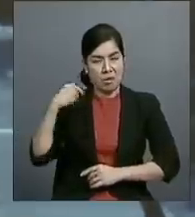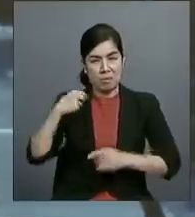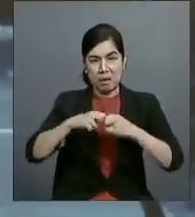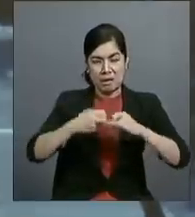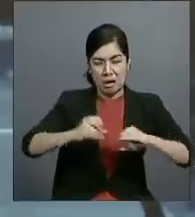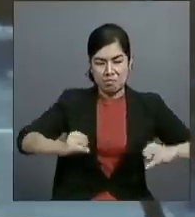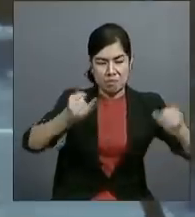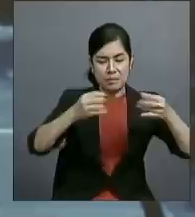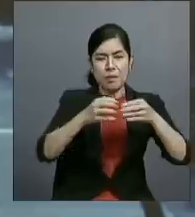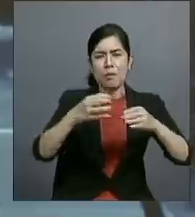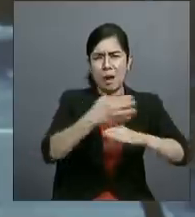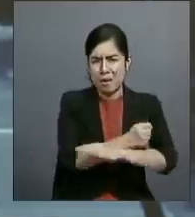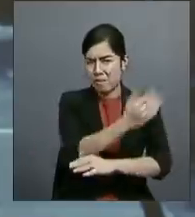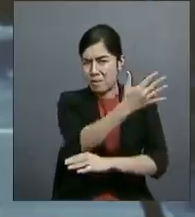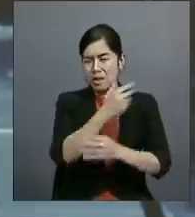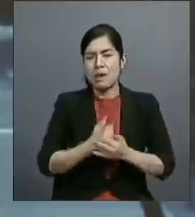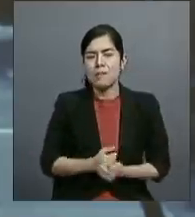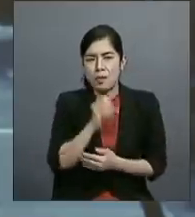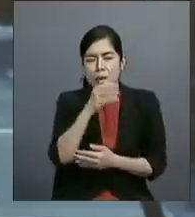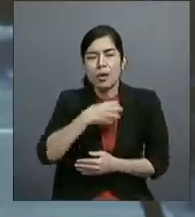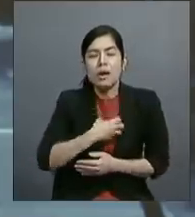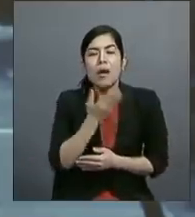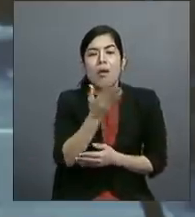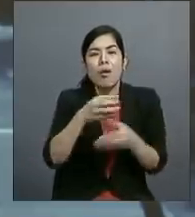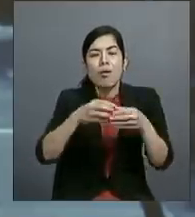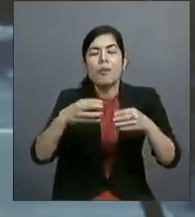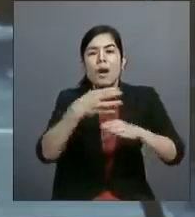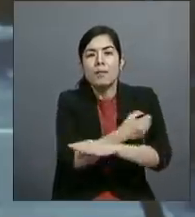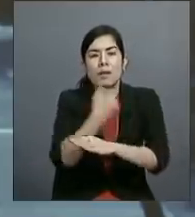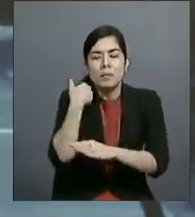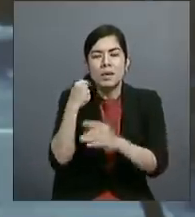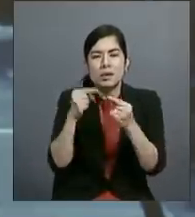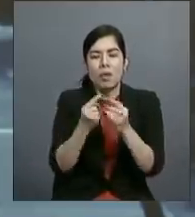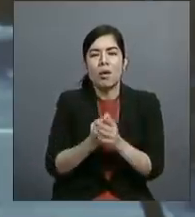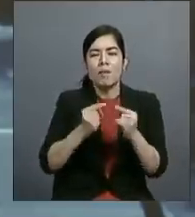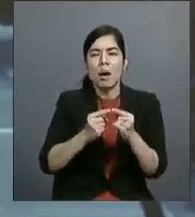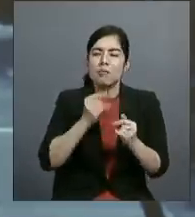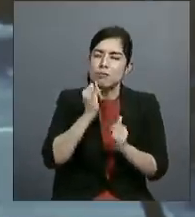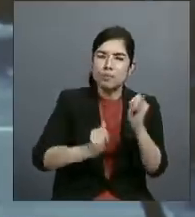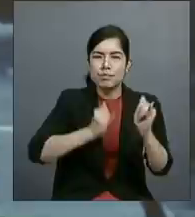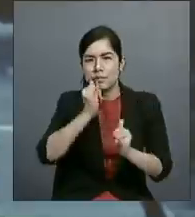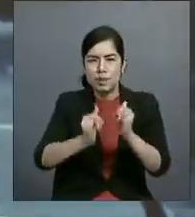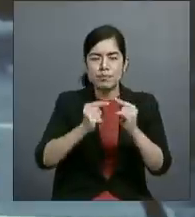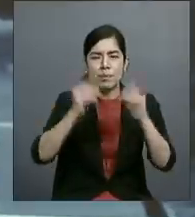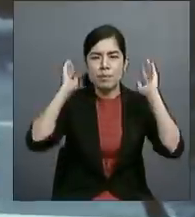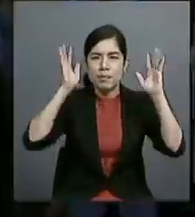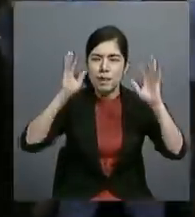ขอให้พรรคการเมืองช่วยกันหาเสียงเลือกตั้งอย่างสร้างสรรค์ไม่กล่าวร้ายโจมตีหรือว่าประจานประเทศตัวเองในทางเสียหาย